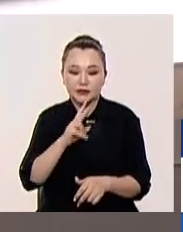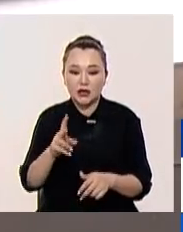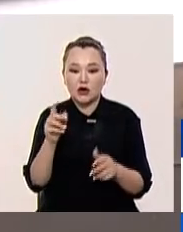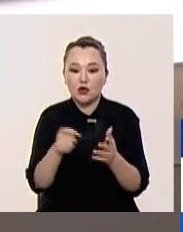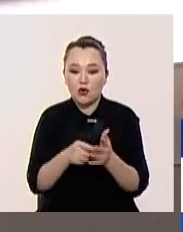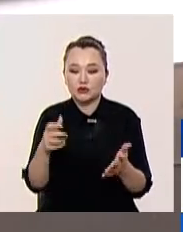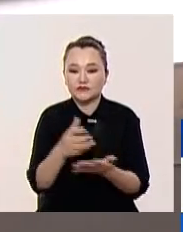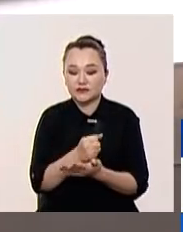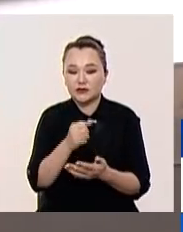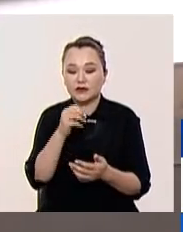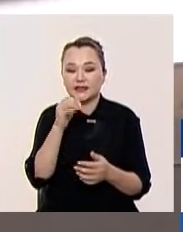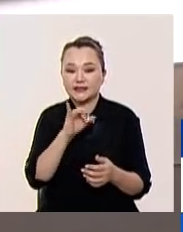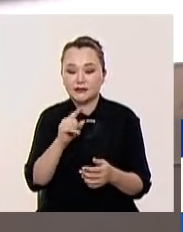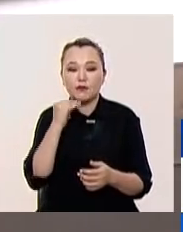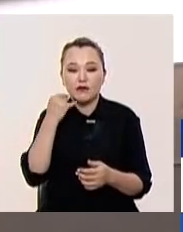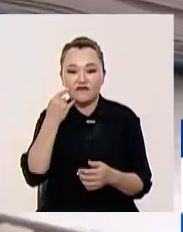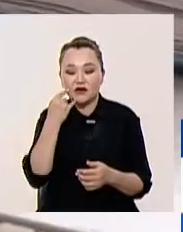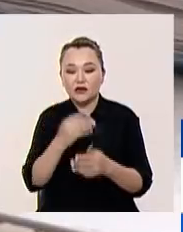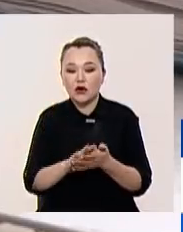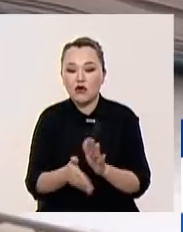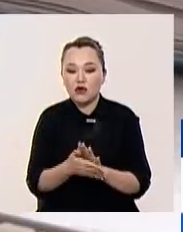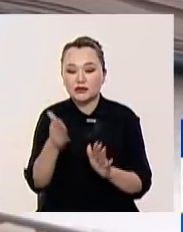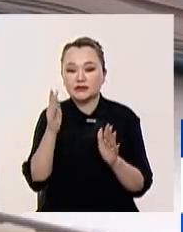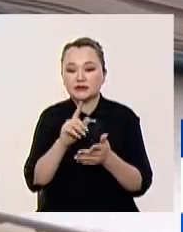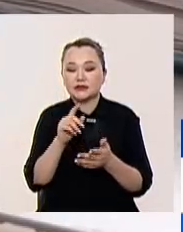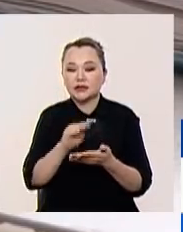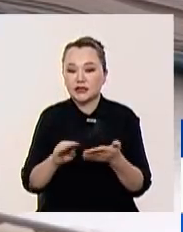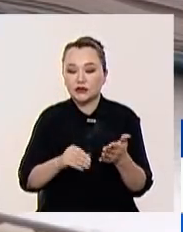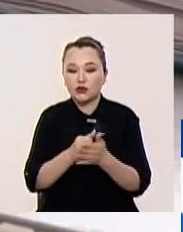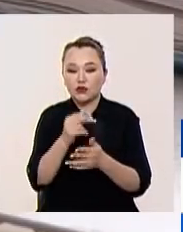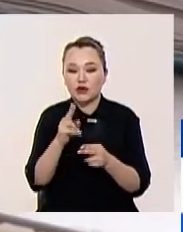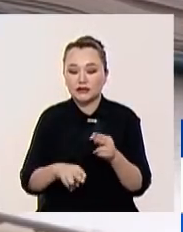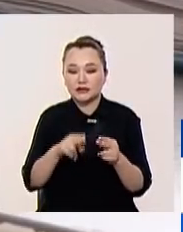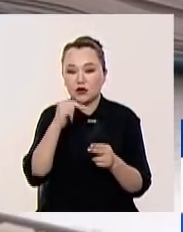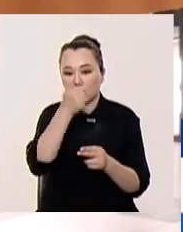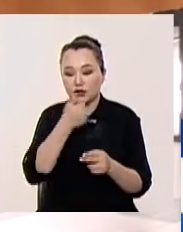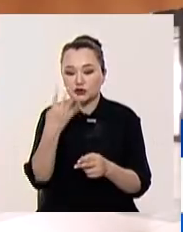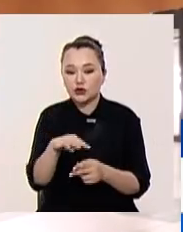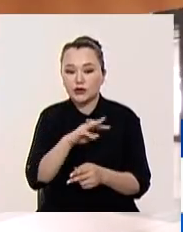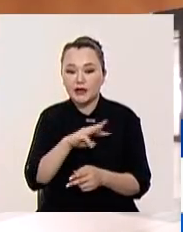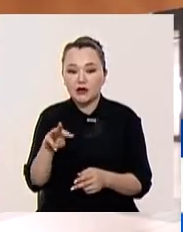конкурс выиграл поставщик из Павлодара, договор с которым заключили до конца года на 40 миллионов тенге.